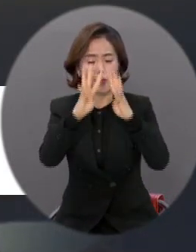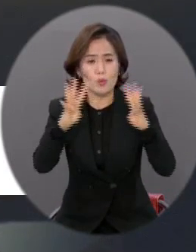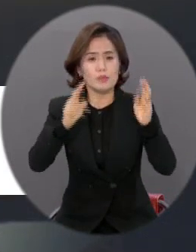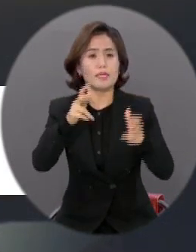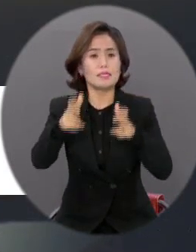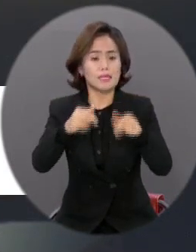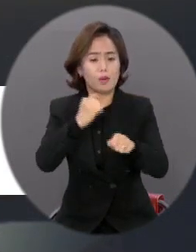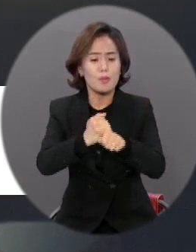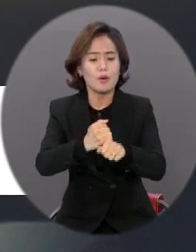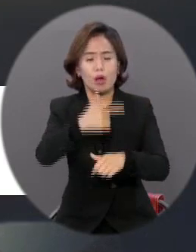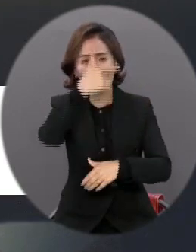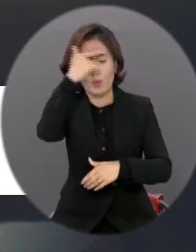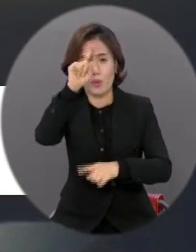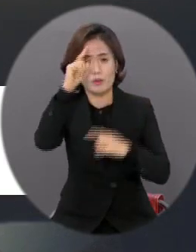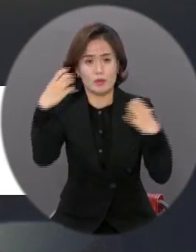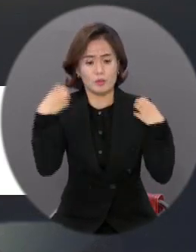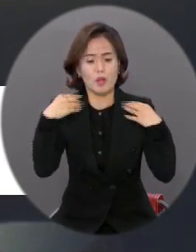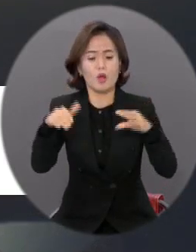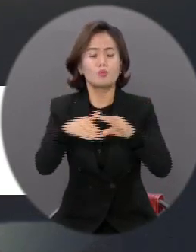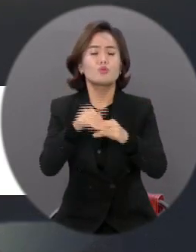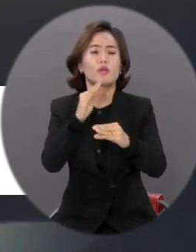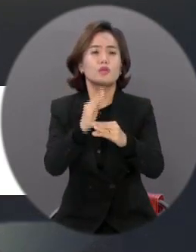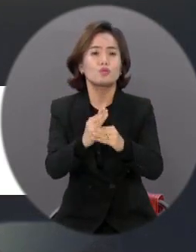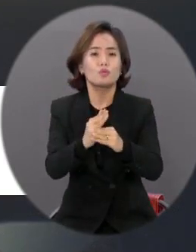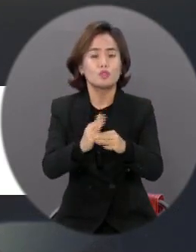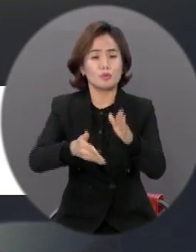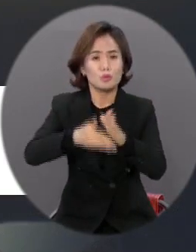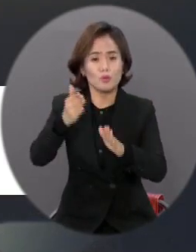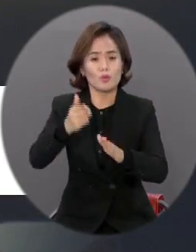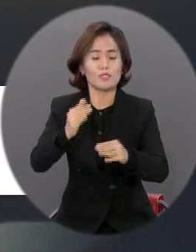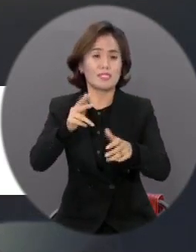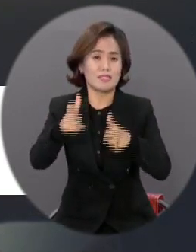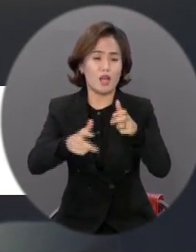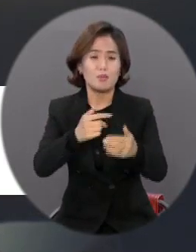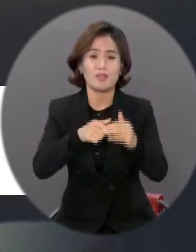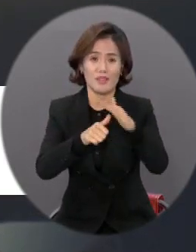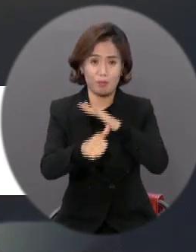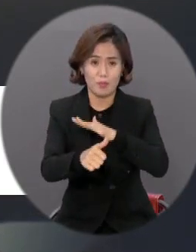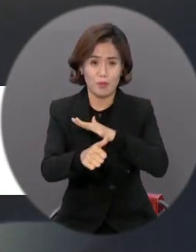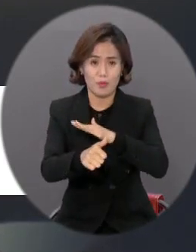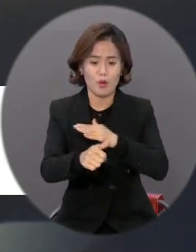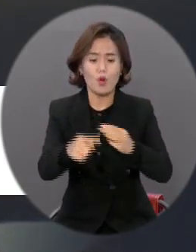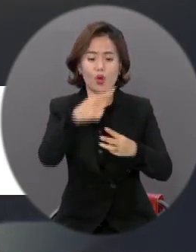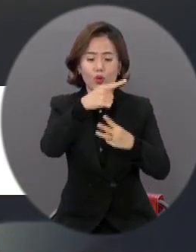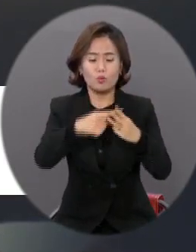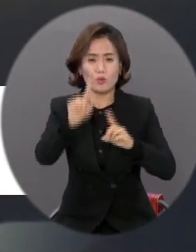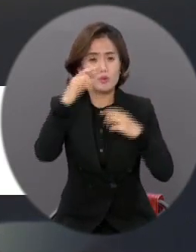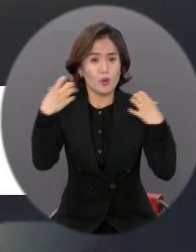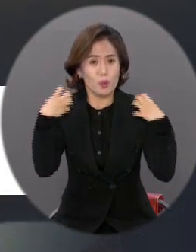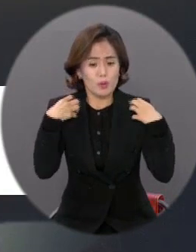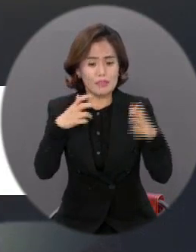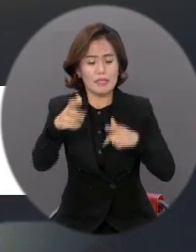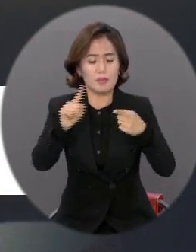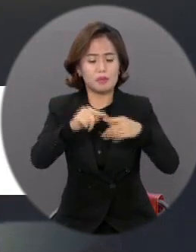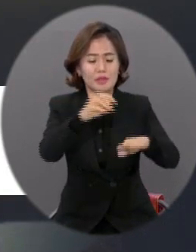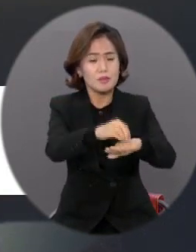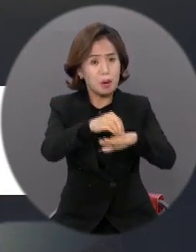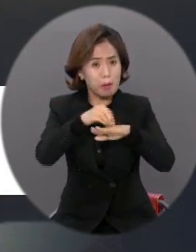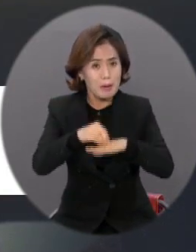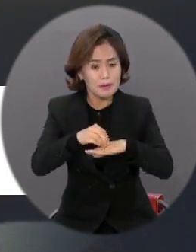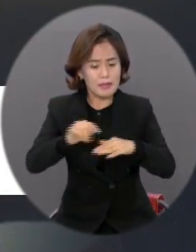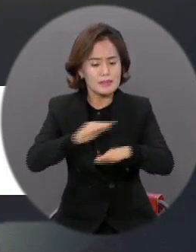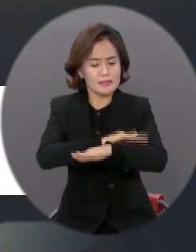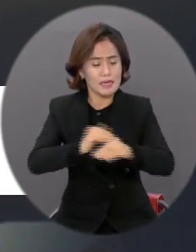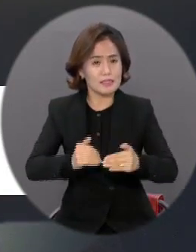사업과 노무현 정부의 문화중심도시 조성 사업이 대표적인데요. 윤석열 정부가 이 사업들을 이어받아